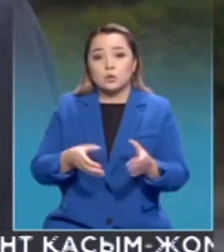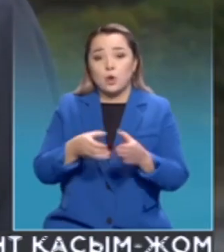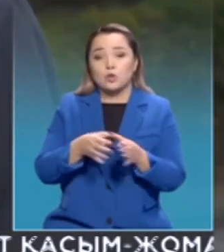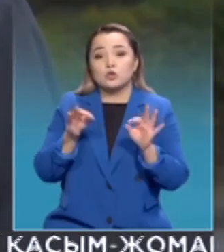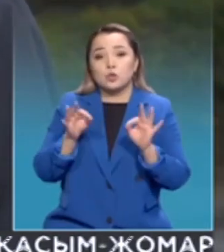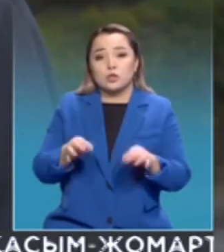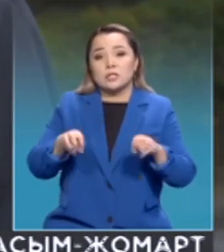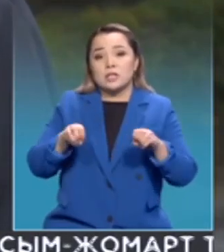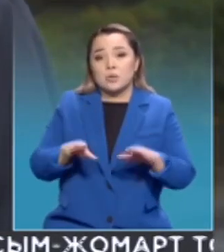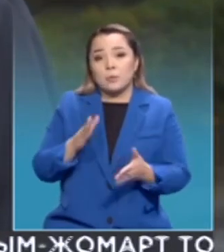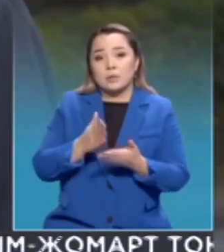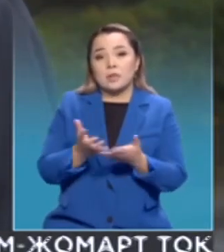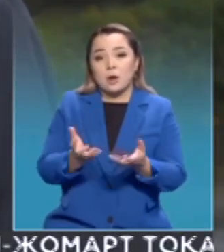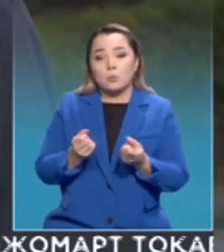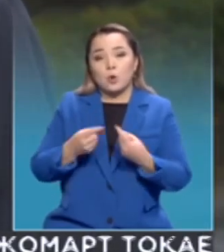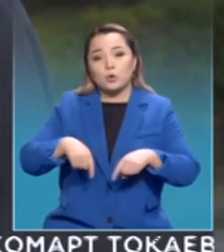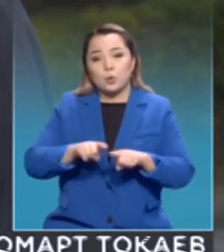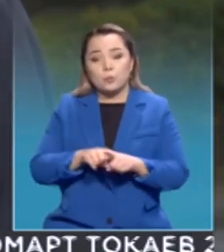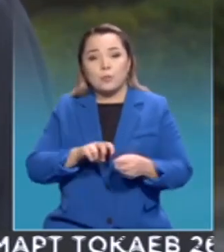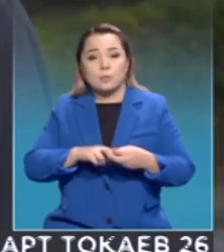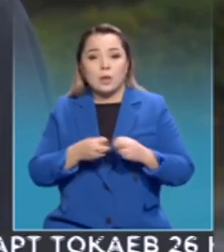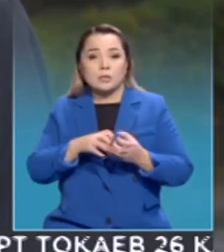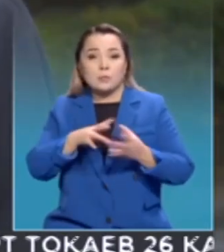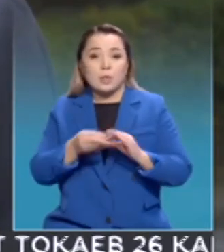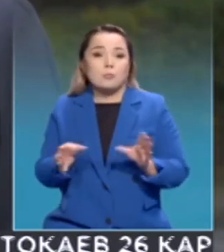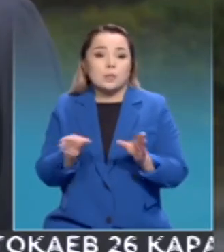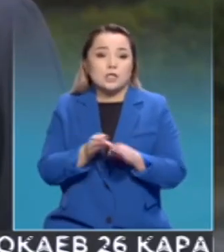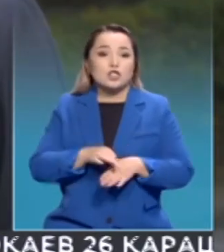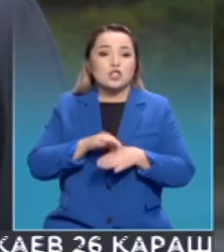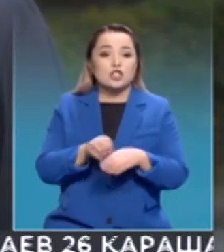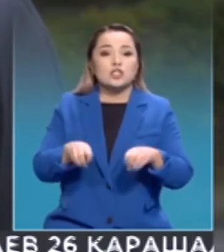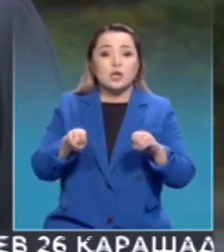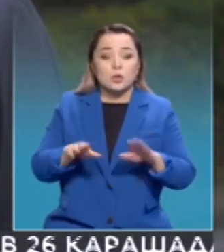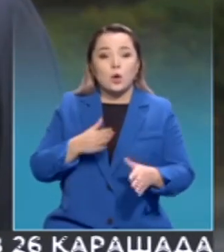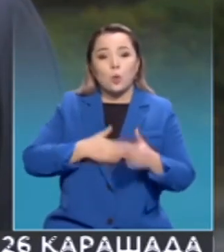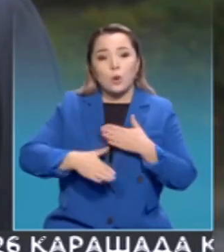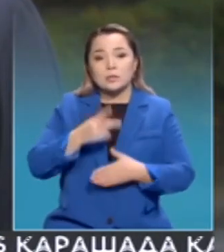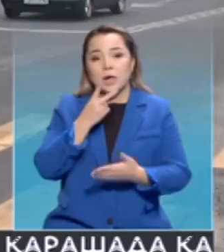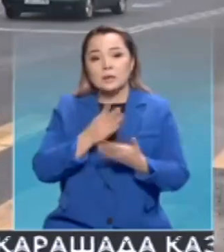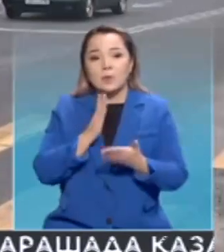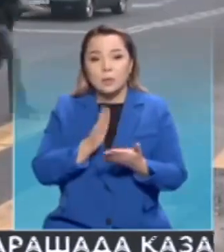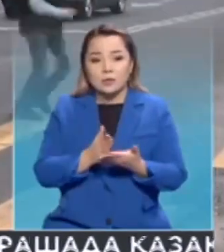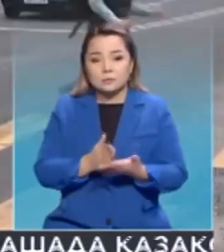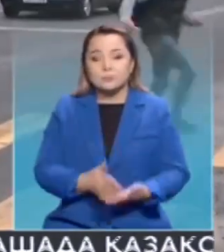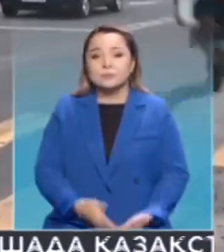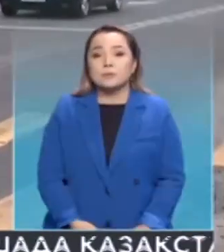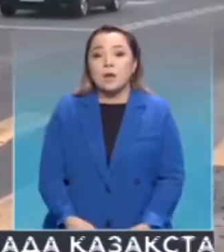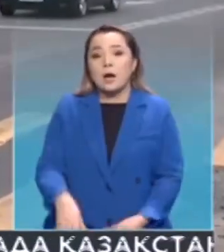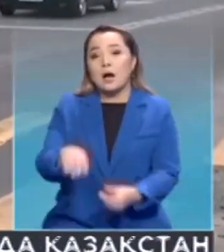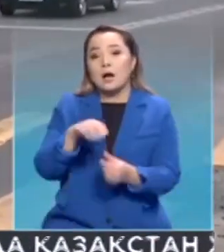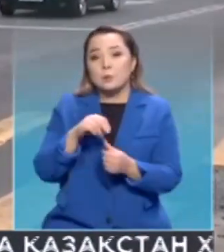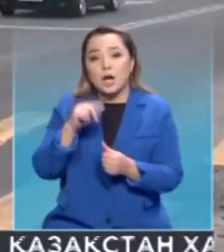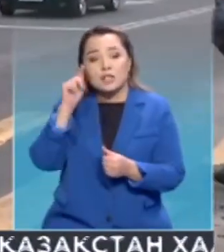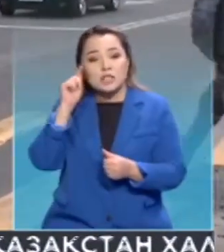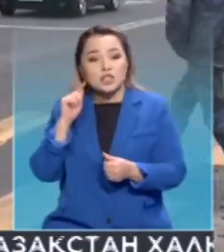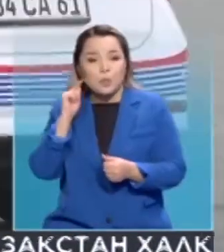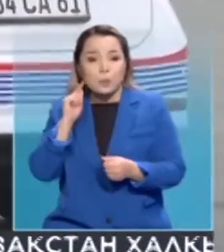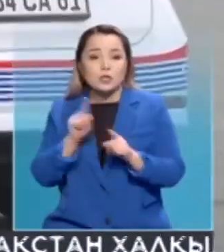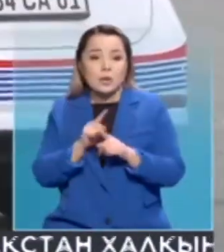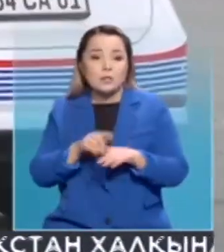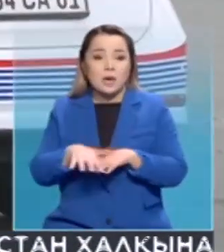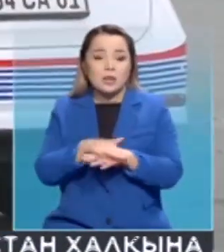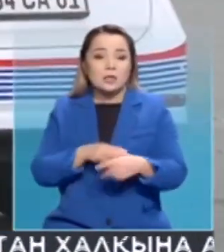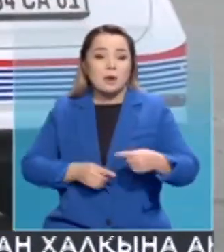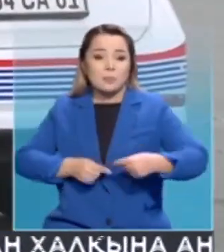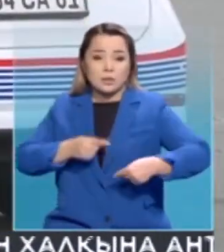дұрыс шешім қабылданып, ұйым ішіндегі түйткілдерді бірлесе шеше алатынымызға қуаныштымын. Армения-Азербайджан арасындағы шиеленісті